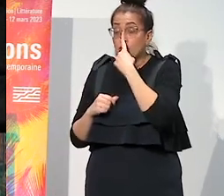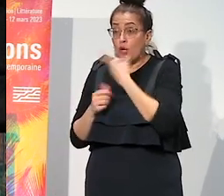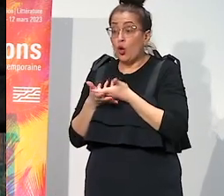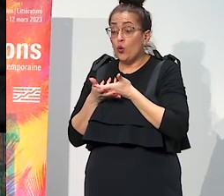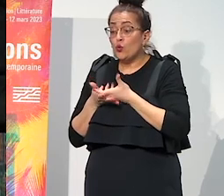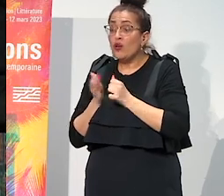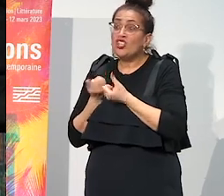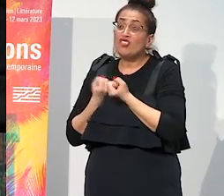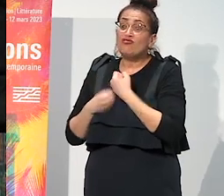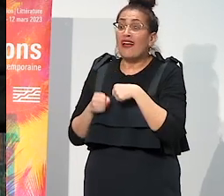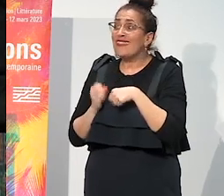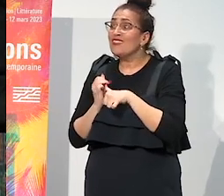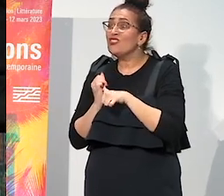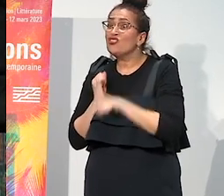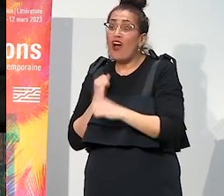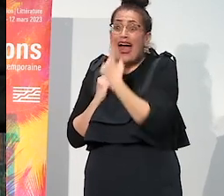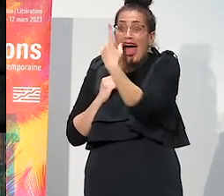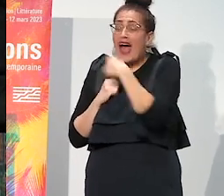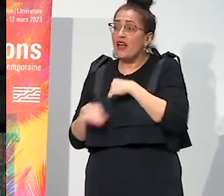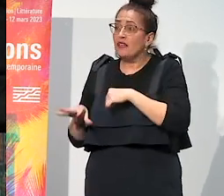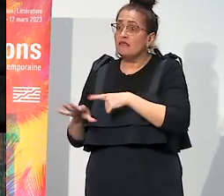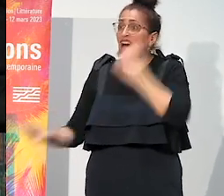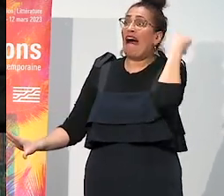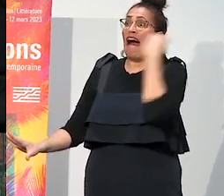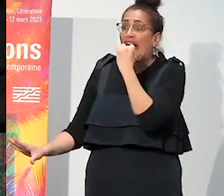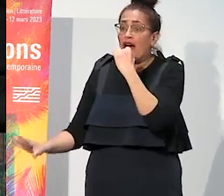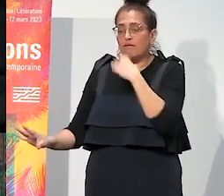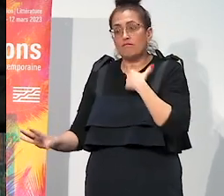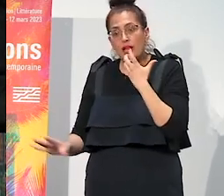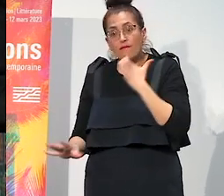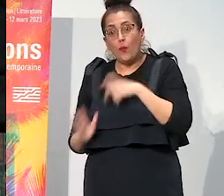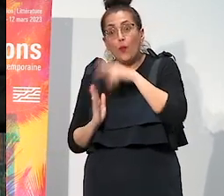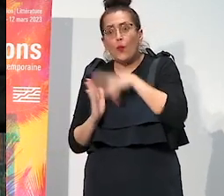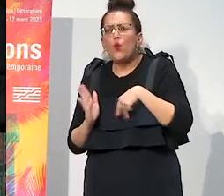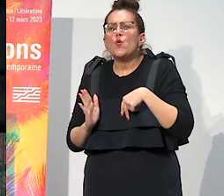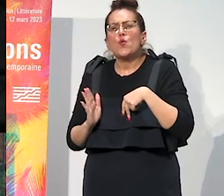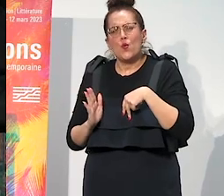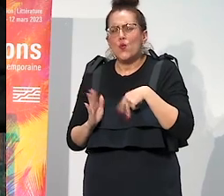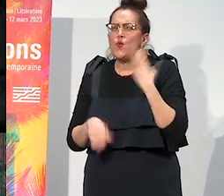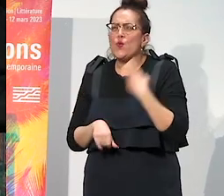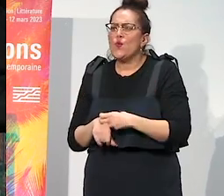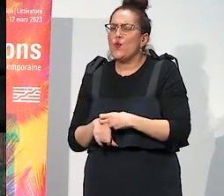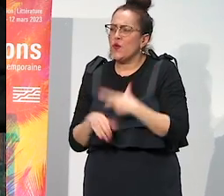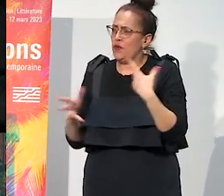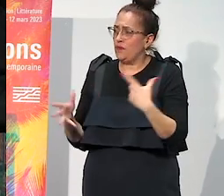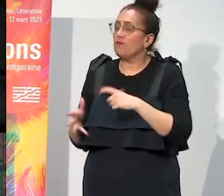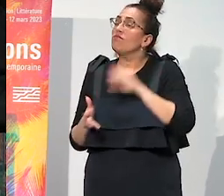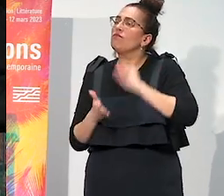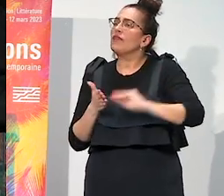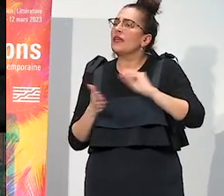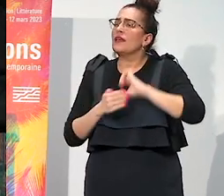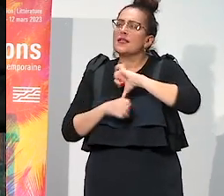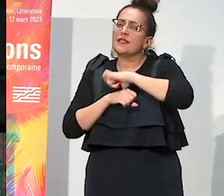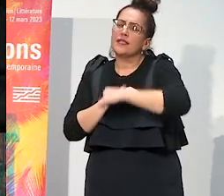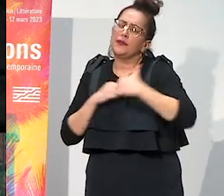c'est atroce, hein, vraiment, c'est très dur à lire. Et ce qui est intéressant, à mon avis, non seulement c'est qu'elle avait une écriture magnifique et que c'est